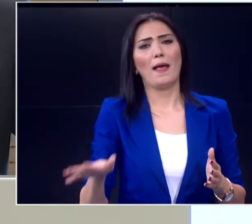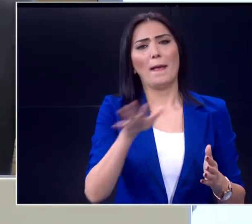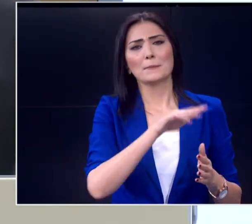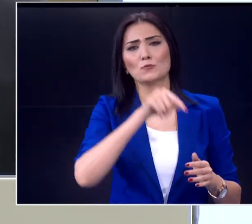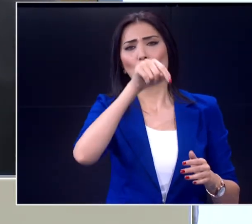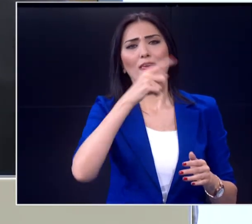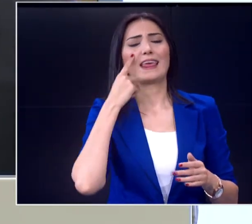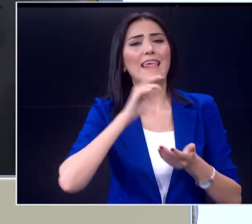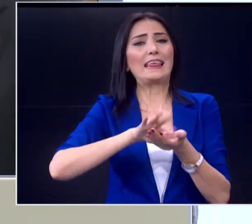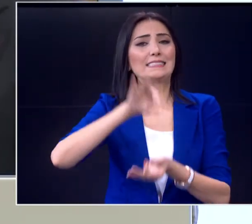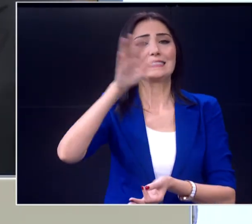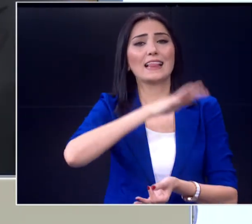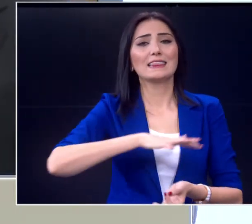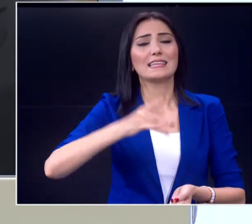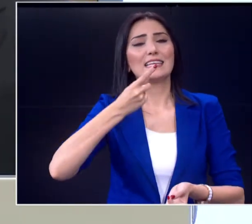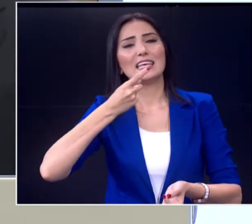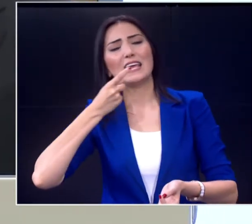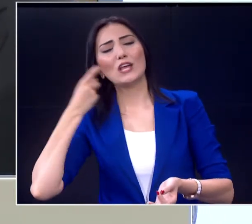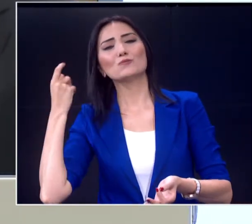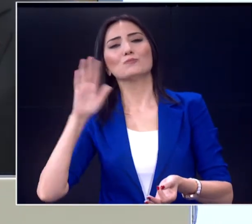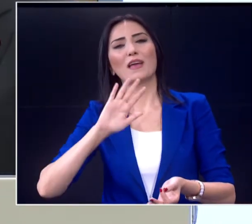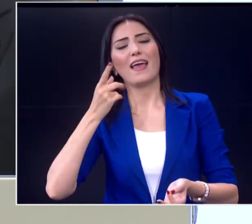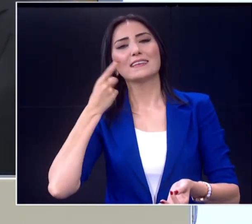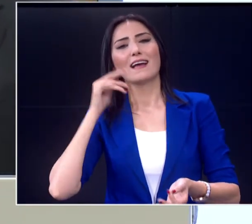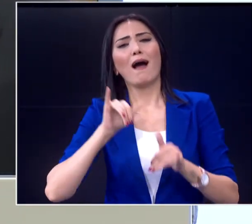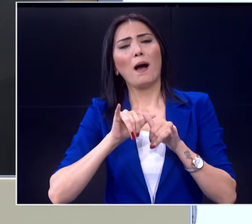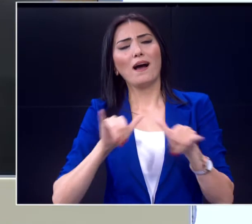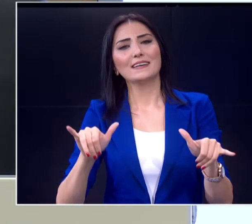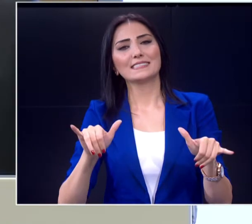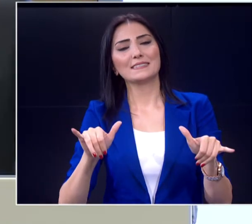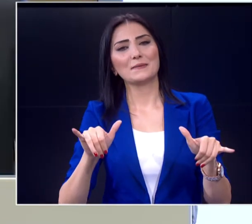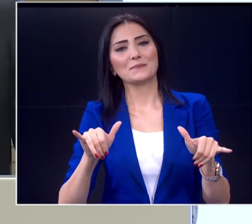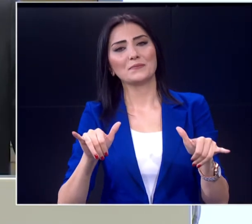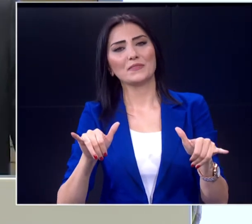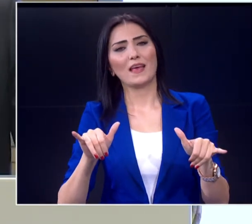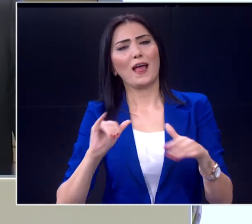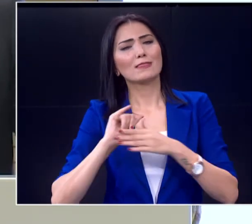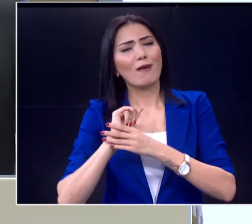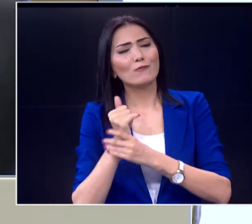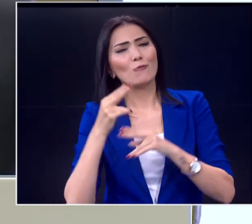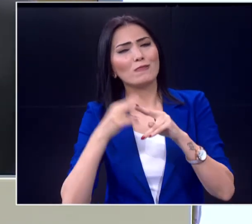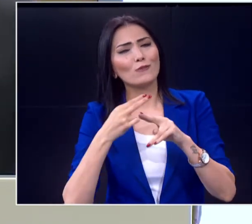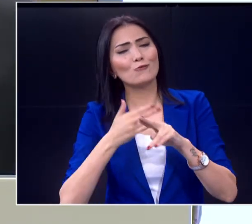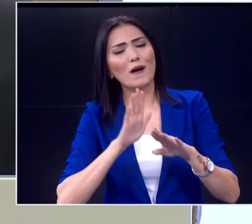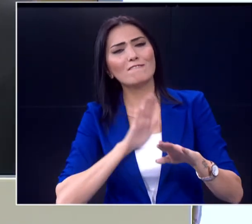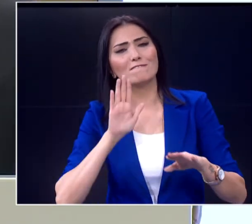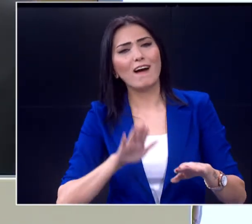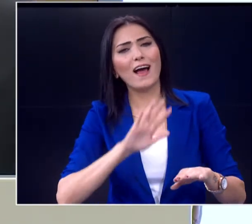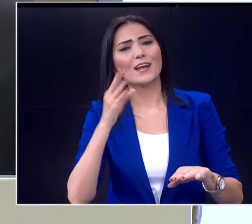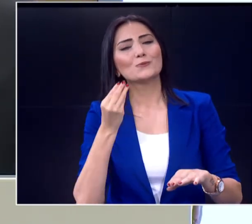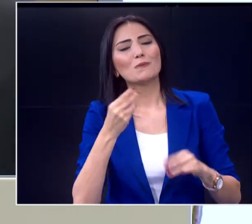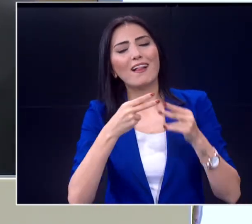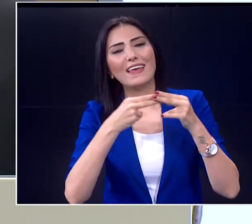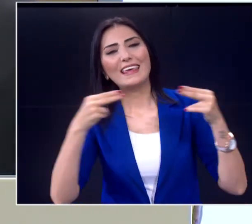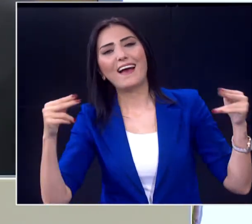buradaki insanların geçmişinde aynı tecrübe var, aynı güzel hikayeler